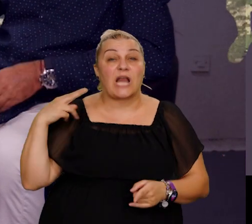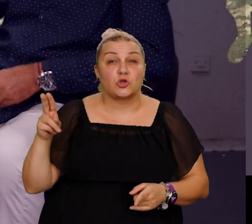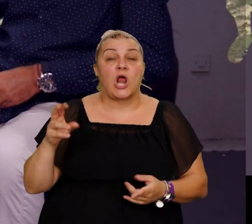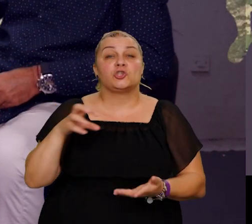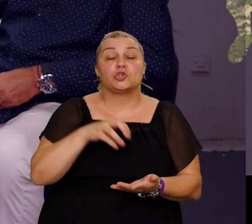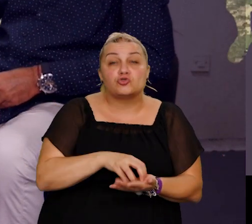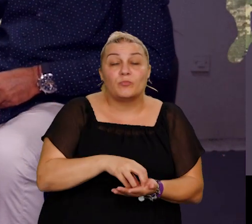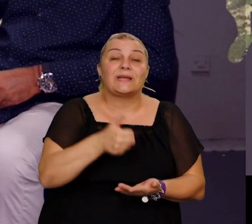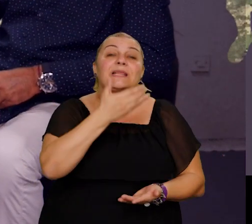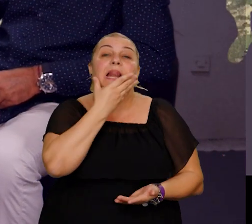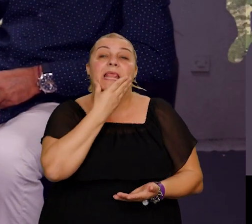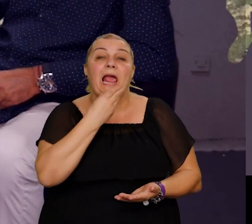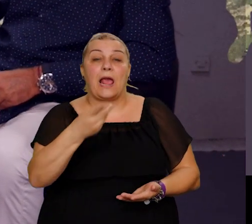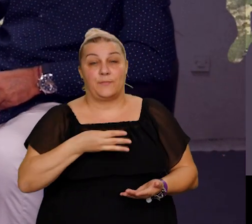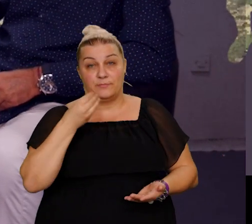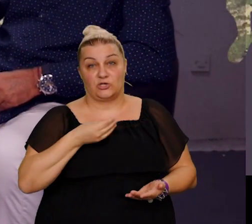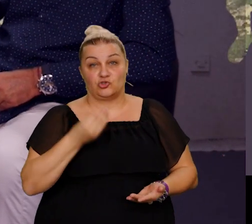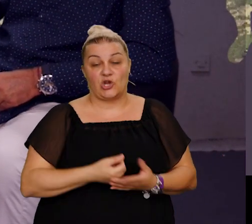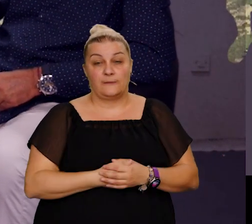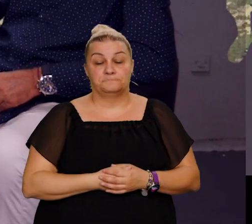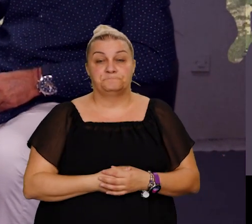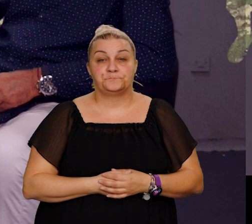gradonačelnik, župan, jedna lijepa priča.